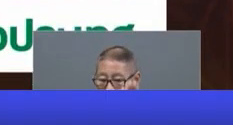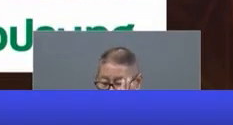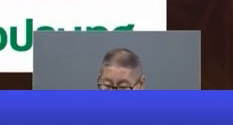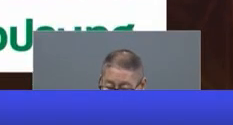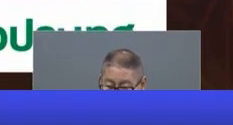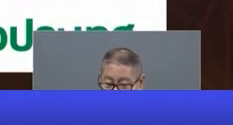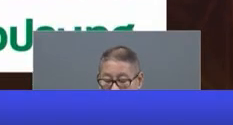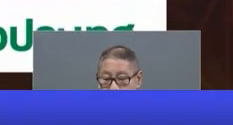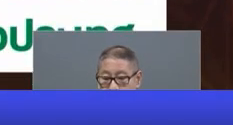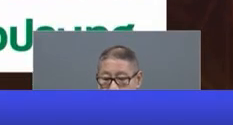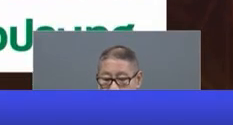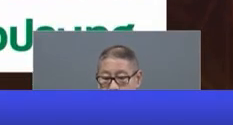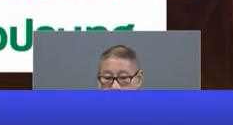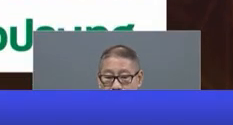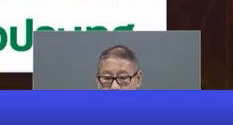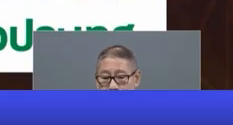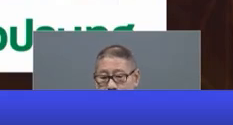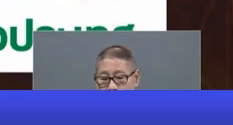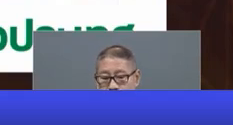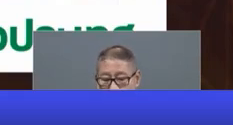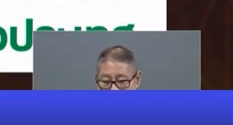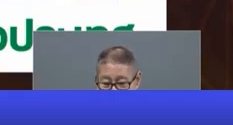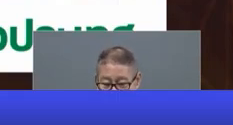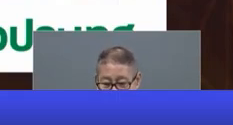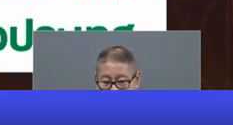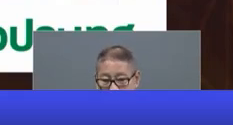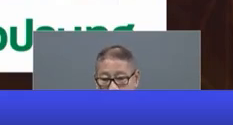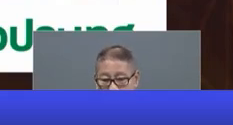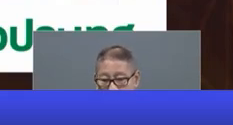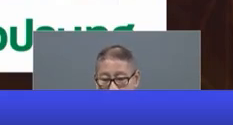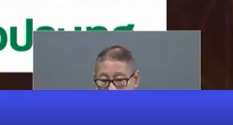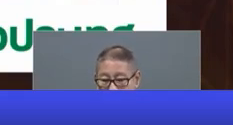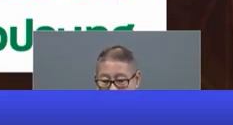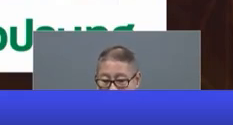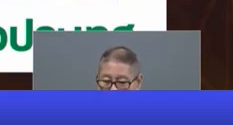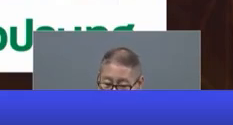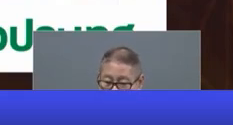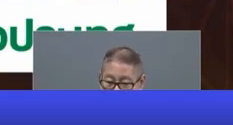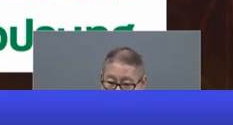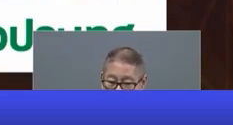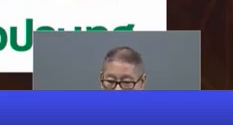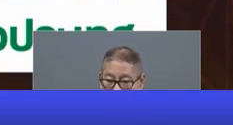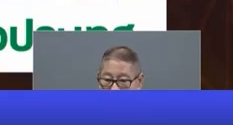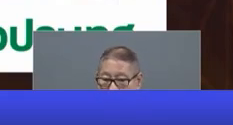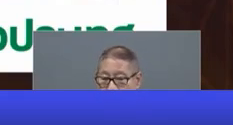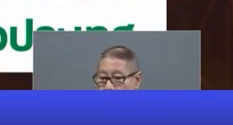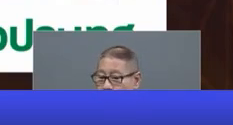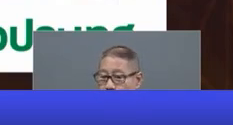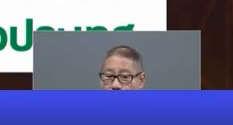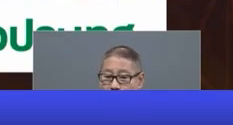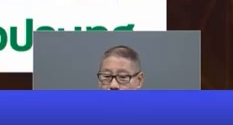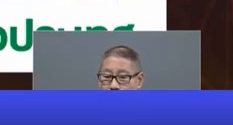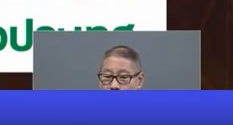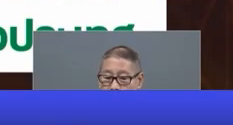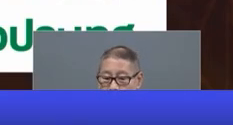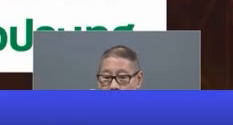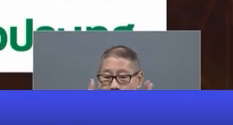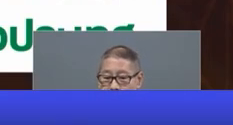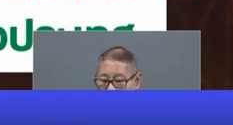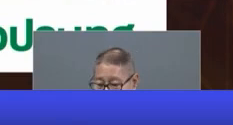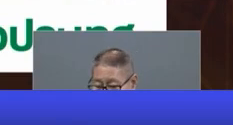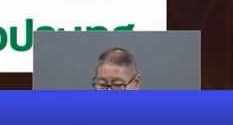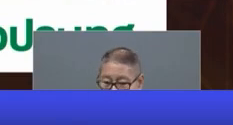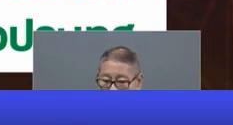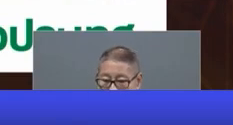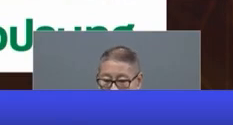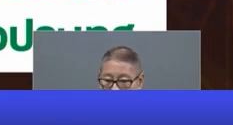ร่มนะแต่ว่ามีลักษณะของการสะดุดบ้างนะคะก็ปัญหาที่พบส่วนใหญ่เนี่ยก็เรื่องของการอัปเดตเวอร์ชั่นแอปพลิเคชัน